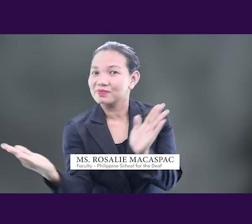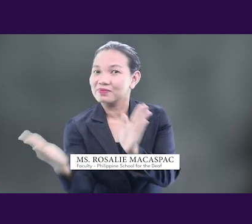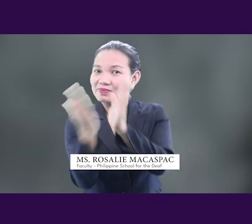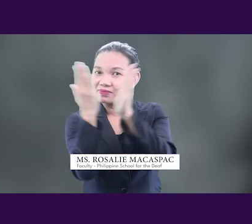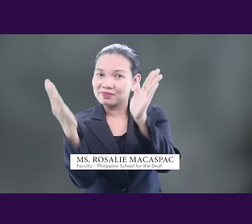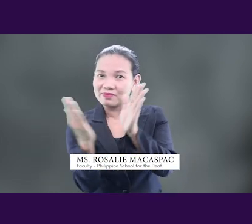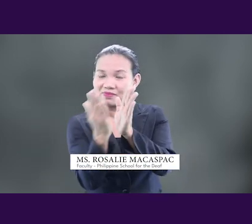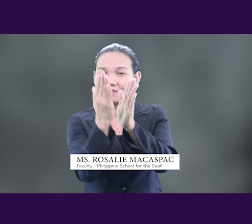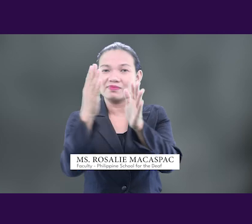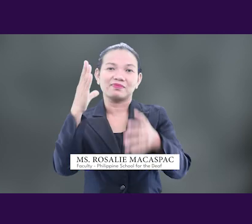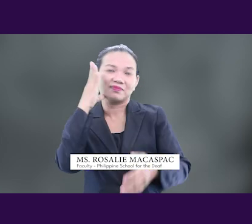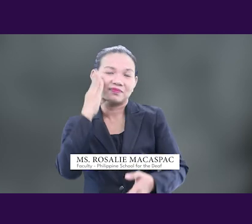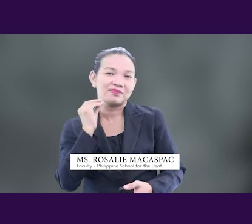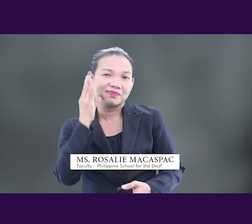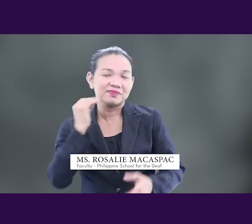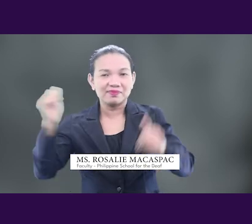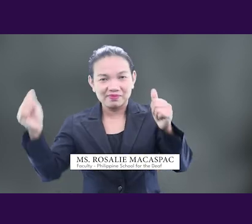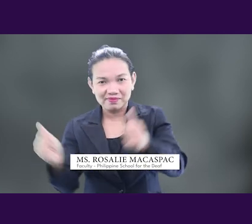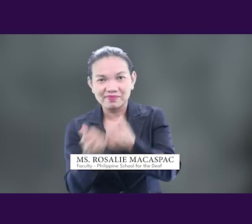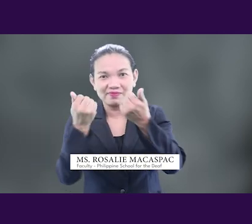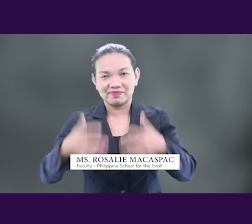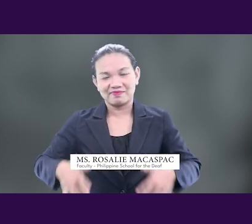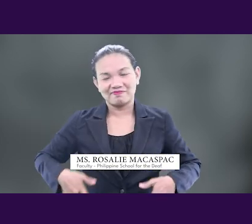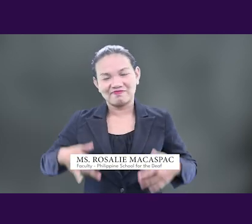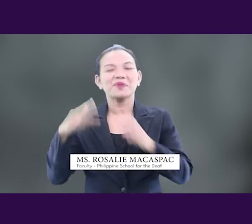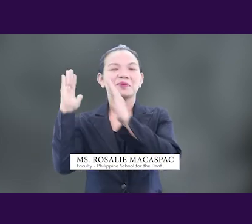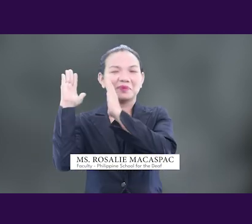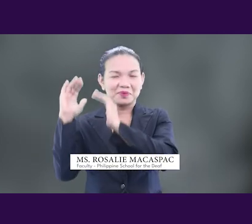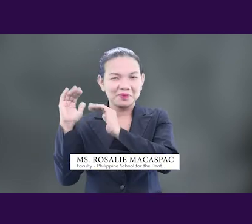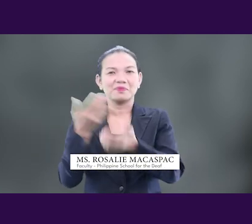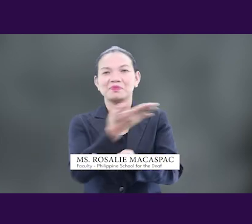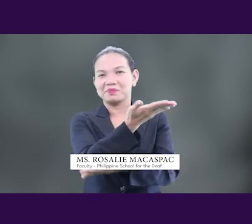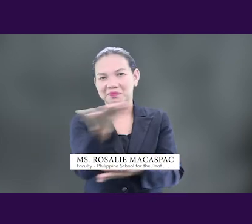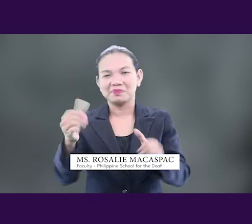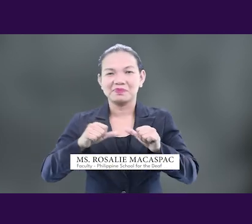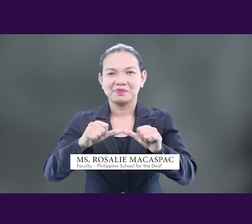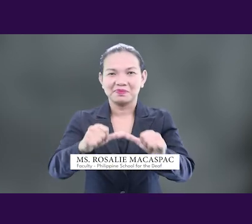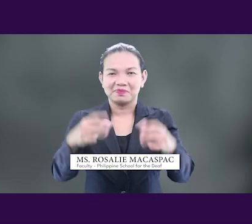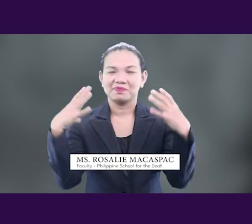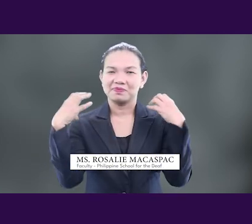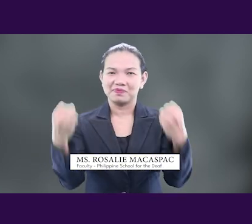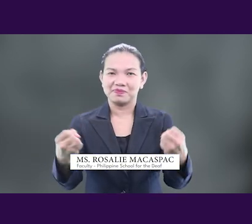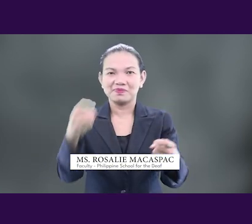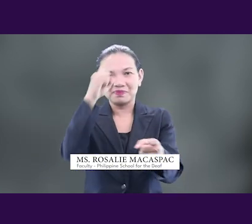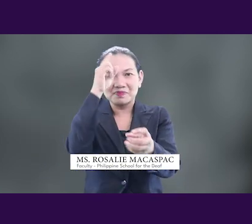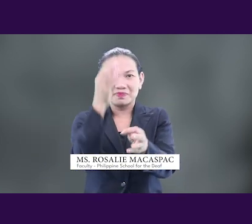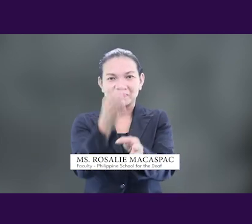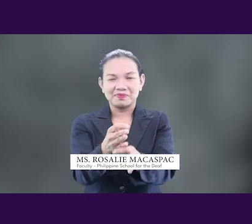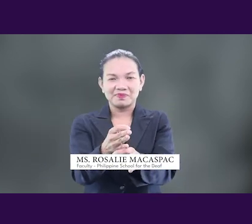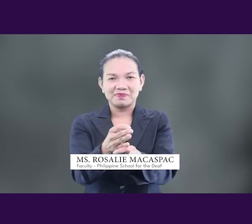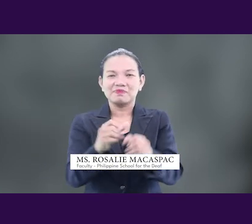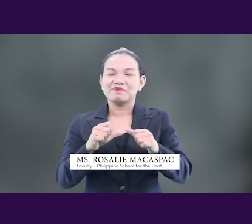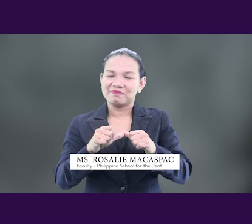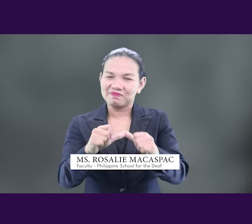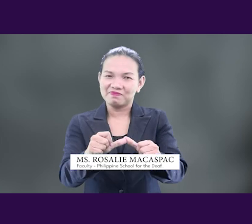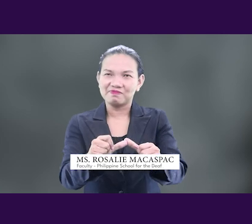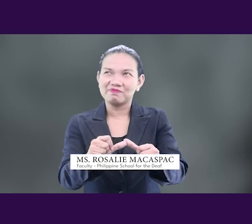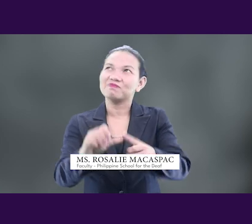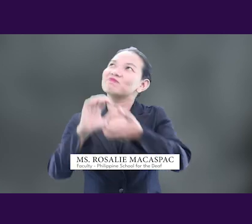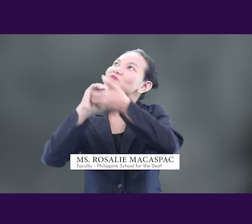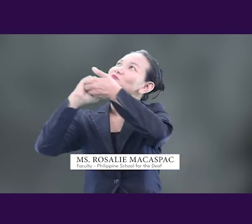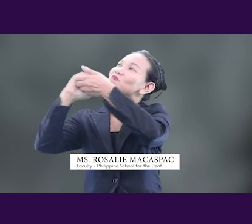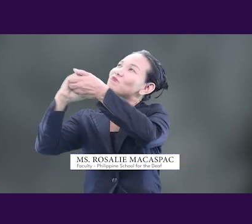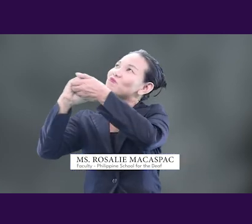pagharap ninyo sa mga pinagdaraan ng pagsubok sa buhay? Naway, nananatili kayong matatag sa pananampalataya